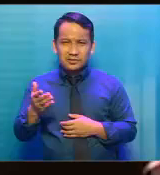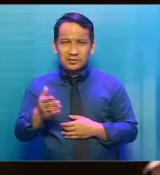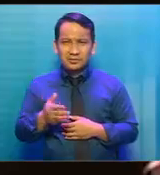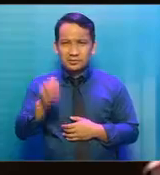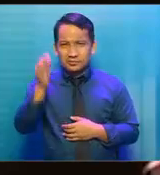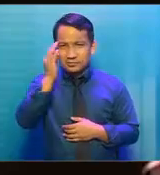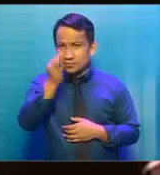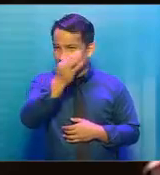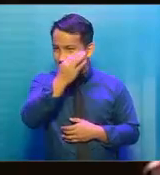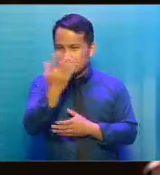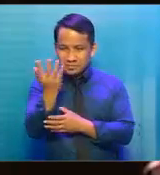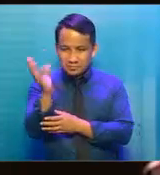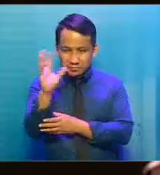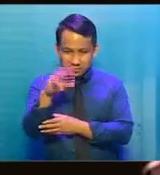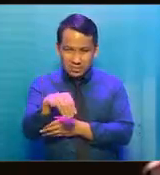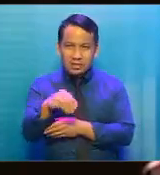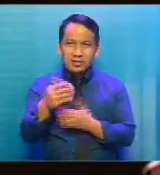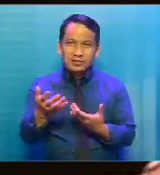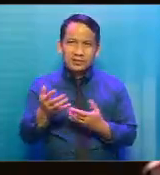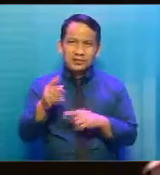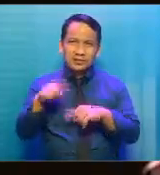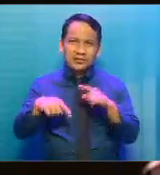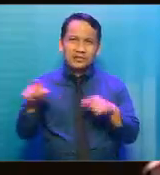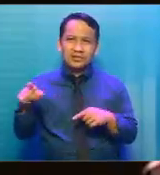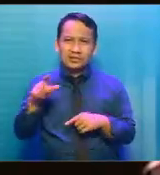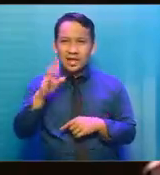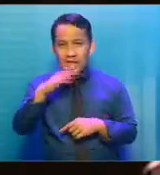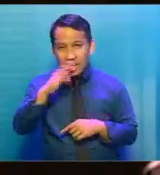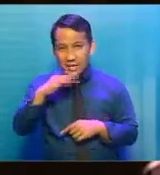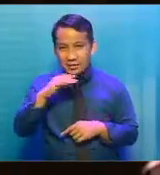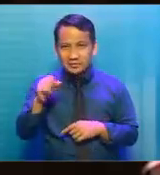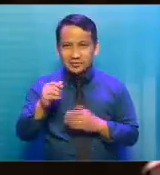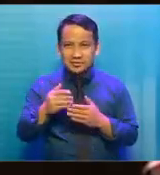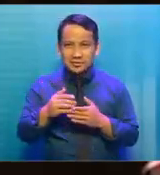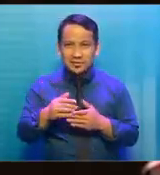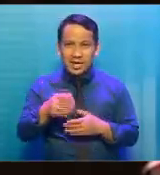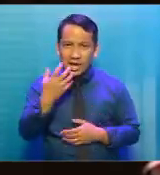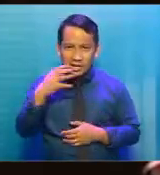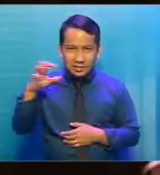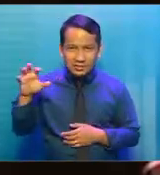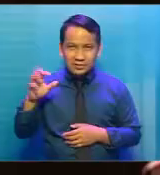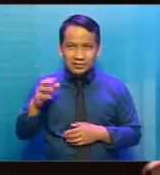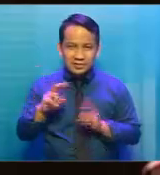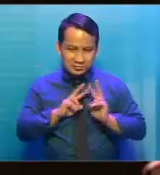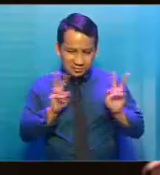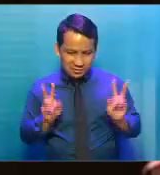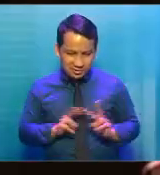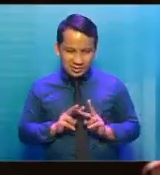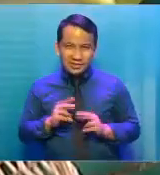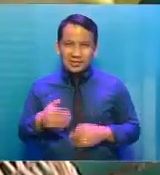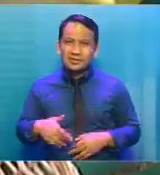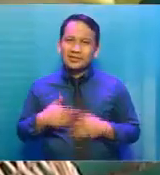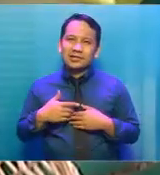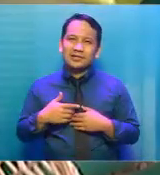syempre malalanta yan, di ba? Sili para maging hot na hot ang Valentine nila.